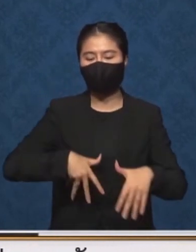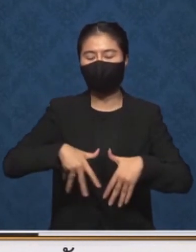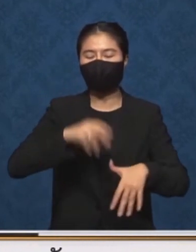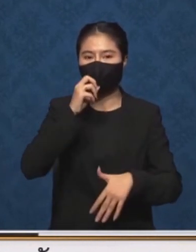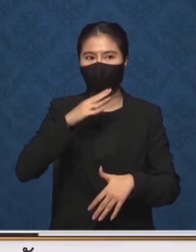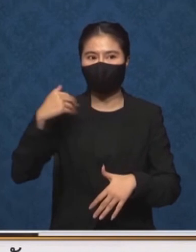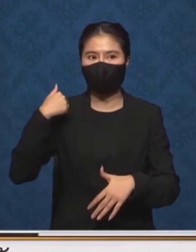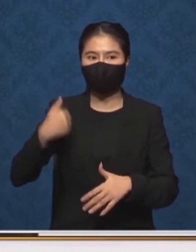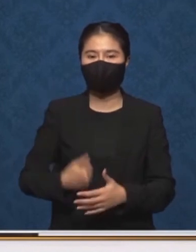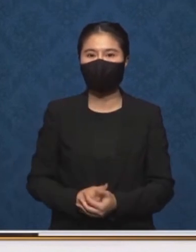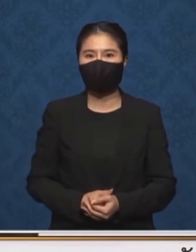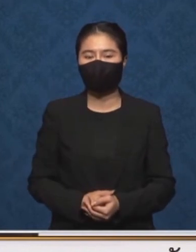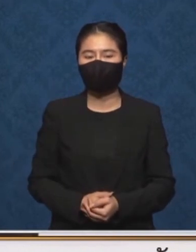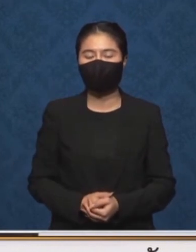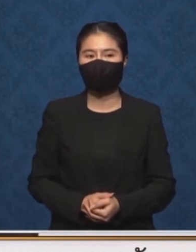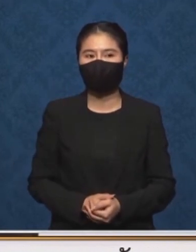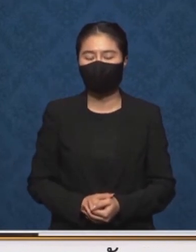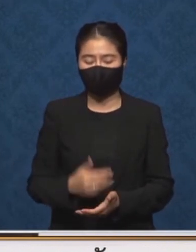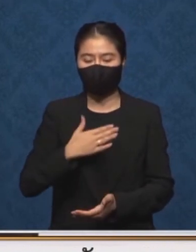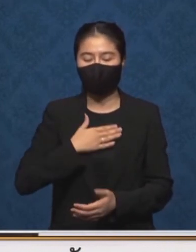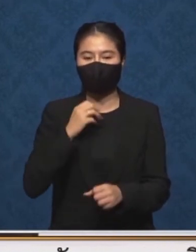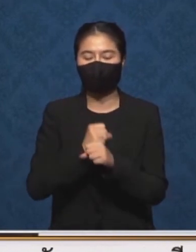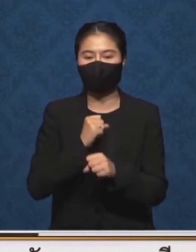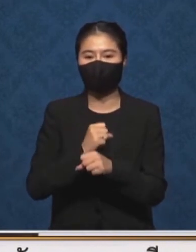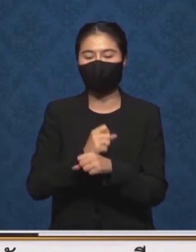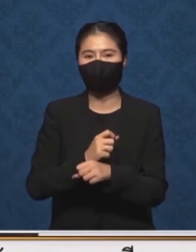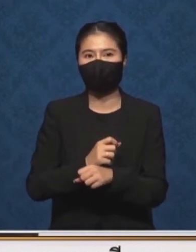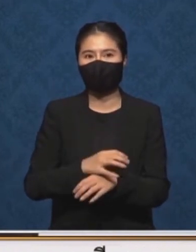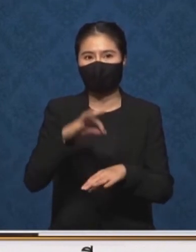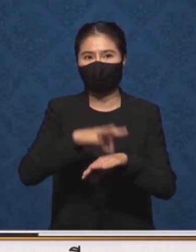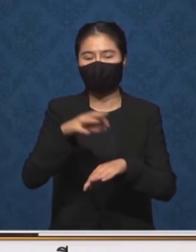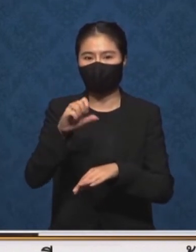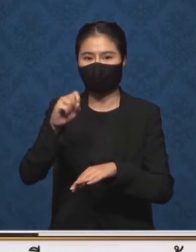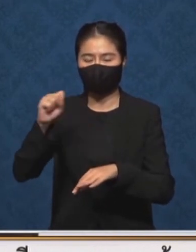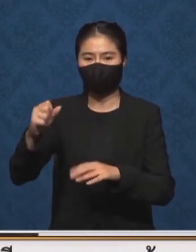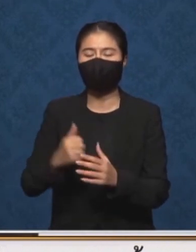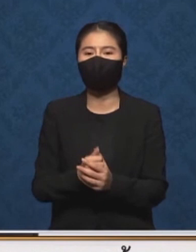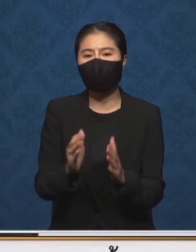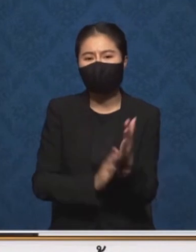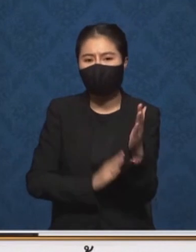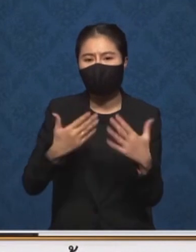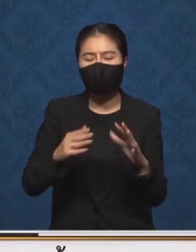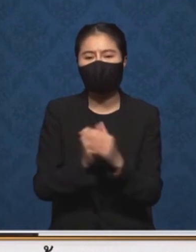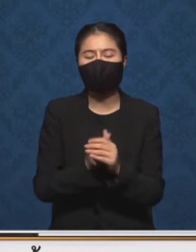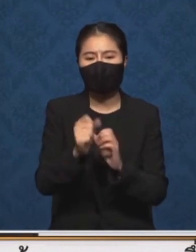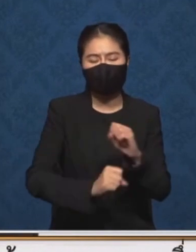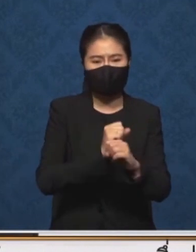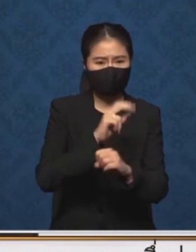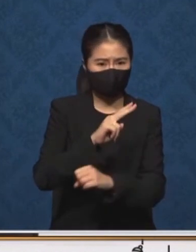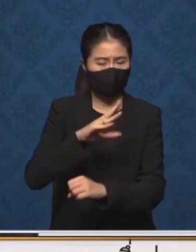กรรทานครับตั้งแต่ผมเป็ผู้แทนลาสตนมาเจ็แปดสมัยแล้วตั้ต่ปี 2,35